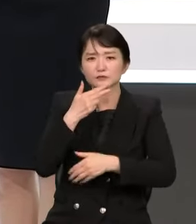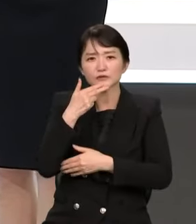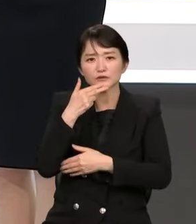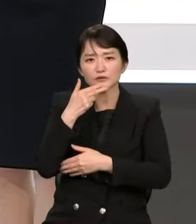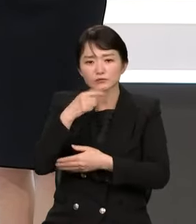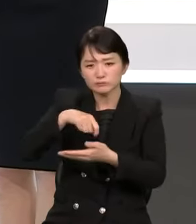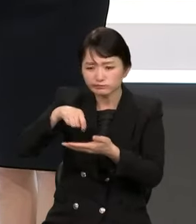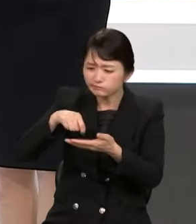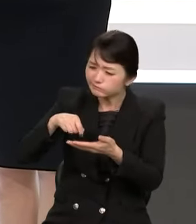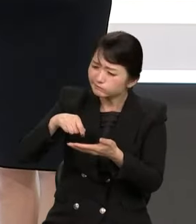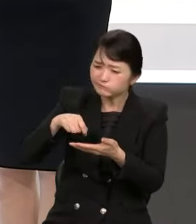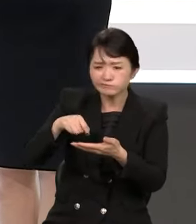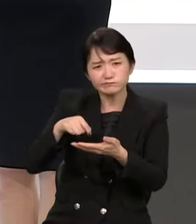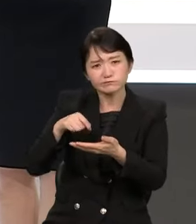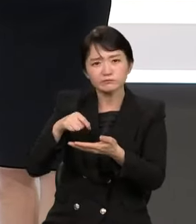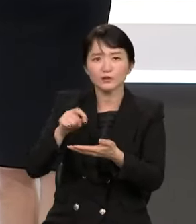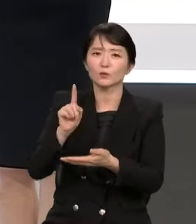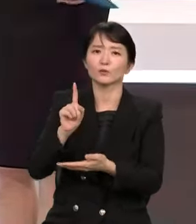좀 난처해 보이는데요.